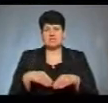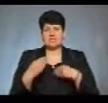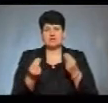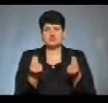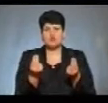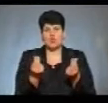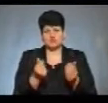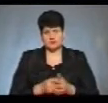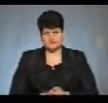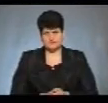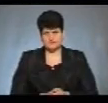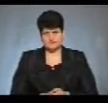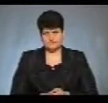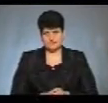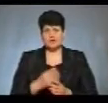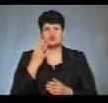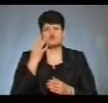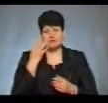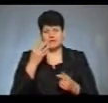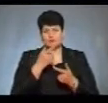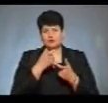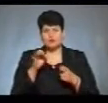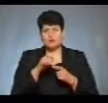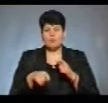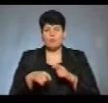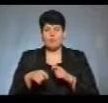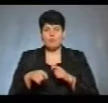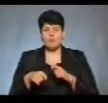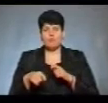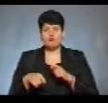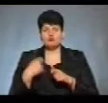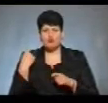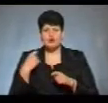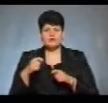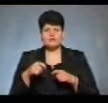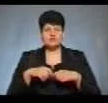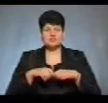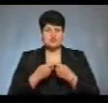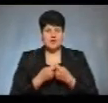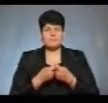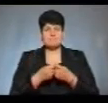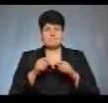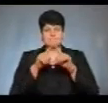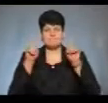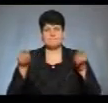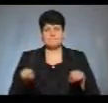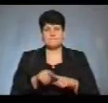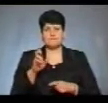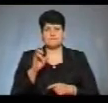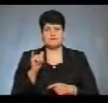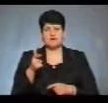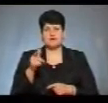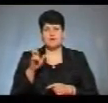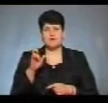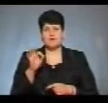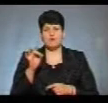коштів, 4 повідомлення про пошкодження агітаційних бідбордів та інші пошкодження,